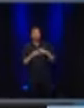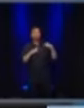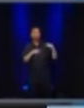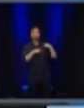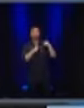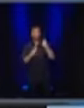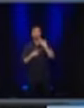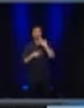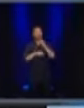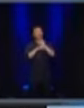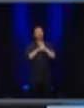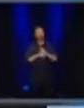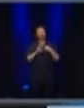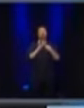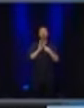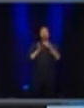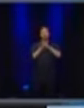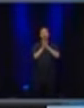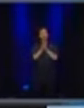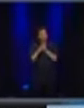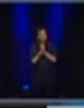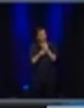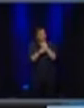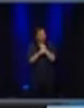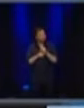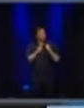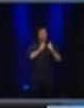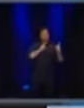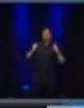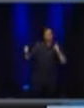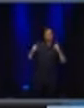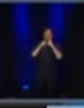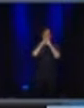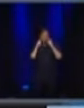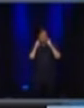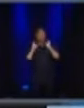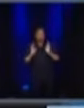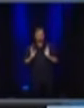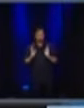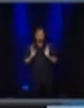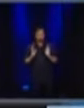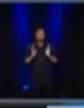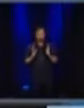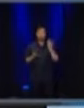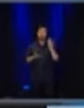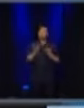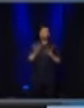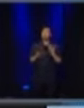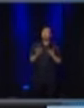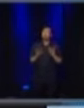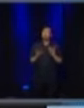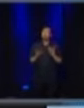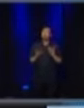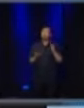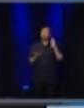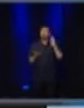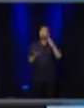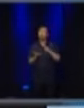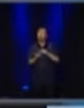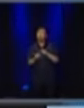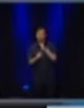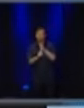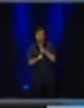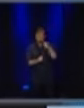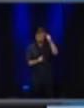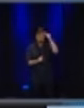prises là, par rapport à l'hygiène des mains, à la distanciation, puis au port du masque pendant la saison grippale, là, on va peut-être diminuer les impacts, parce qu'oubliez pas